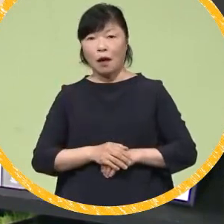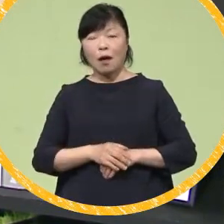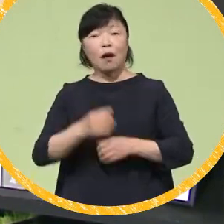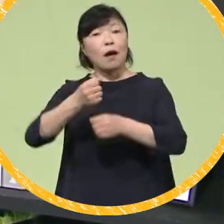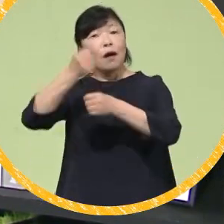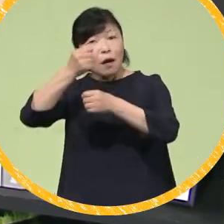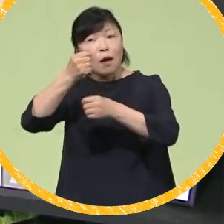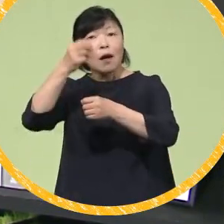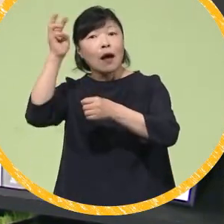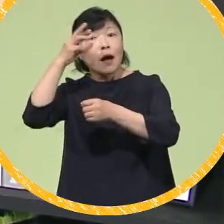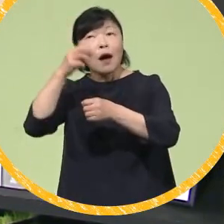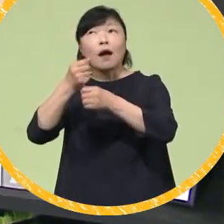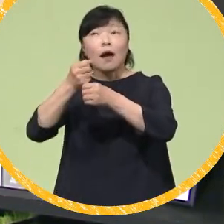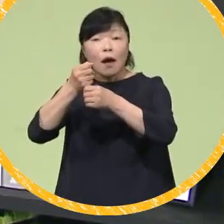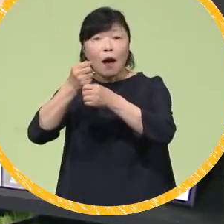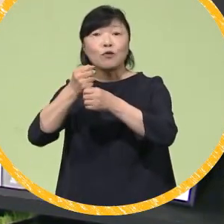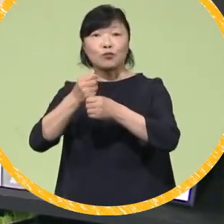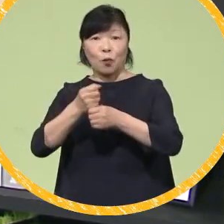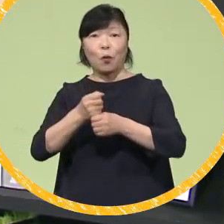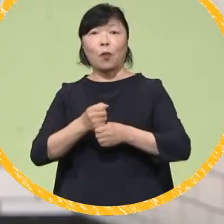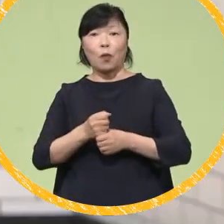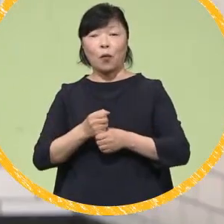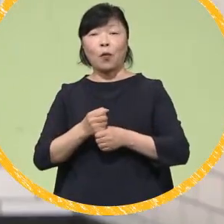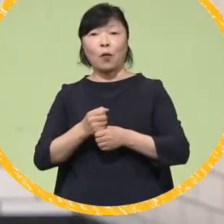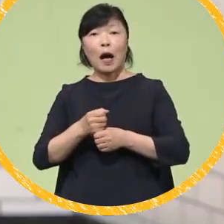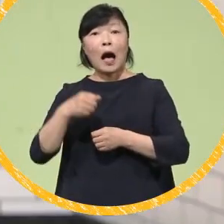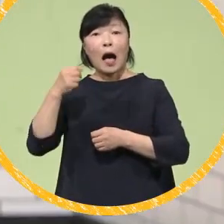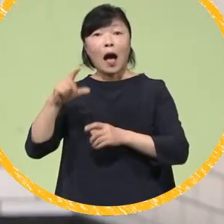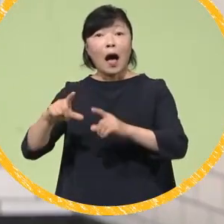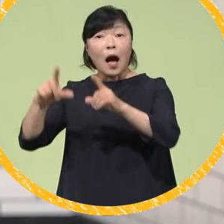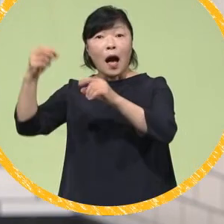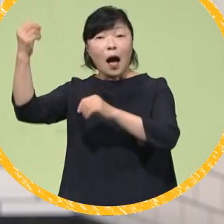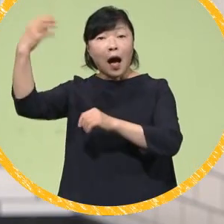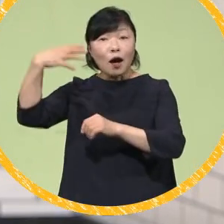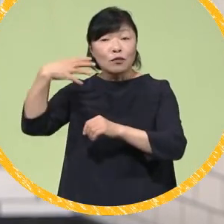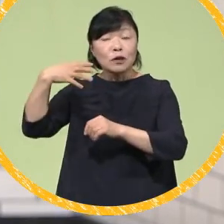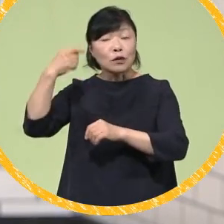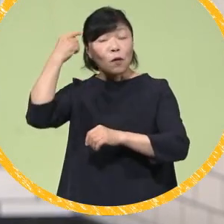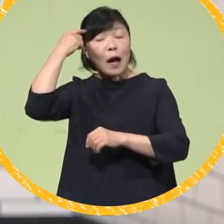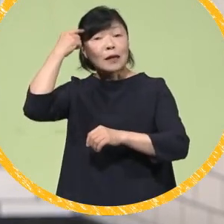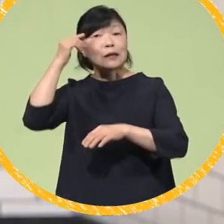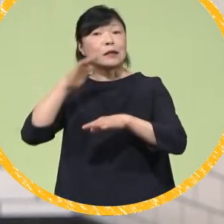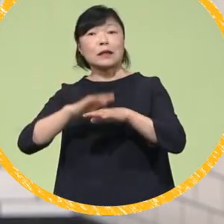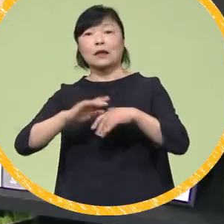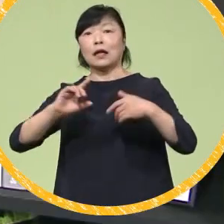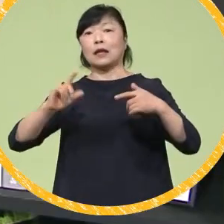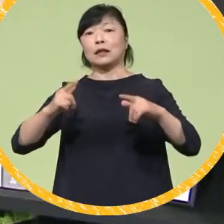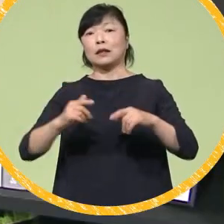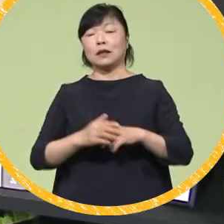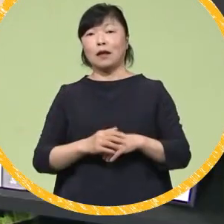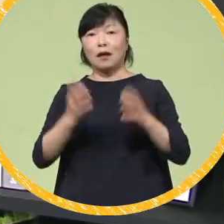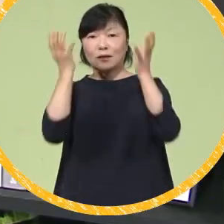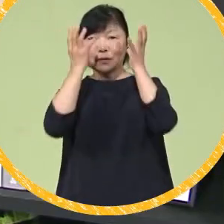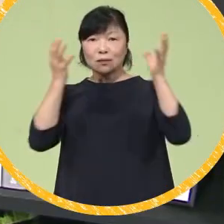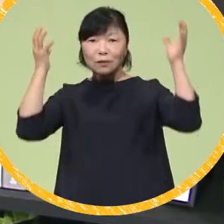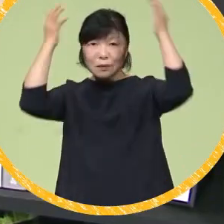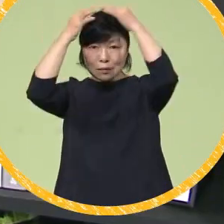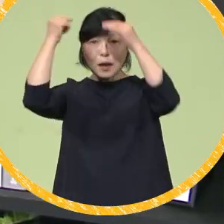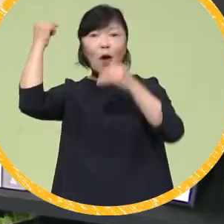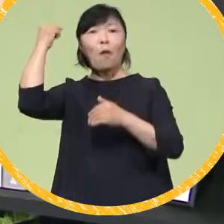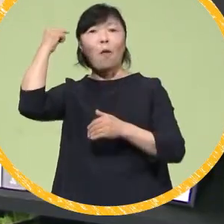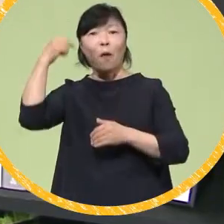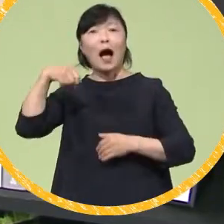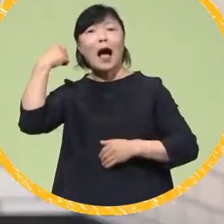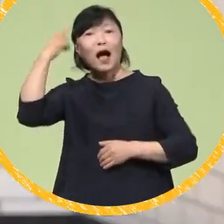自分でこう日陰を作ることができるので暑さの感じ方が全然違います、 ね、そうか久保さんね結構こう 熱が